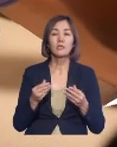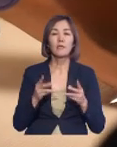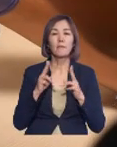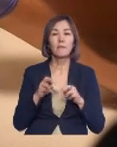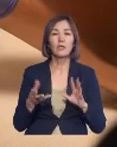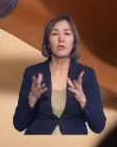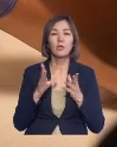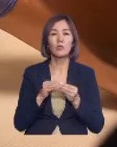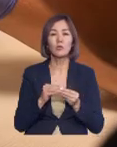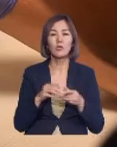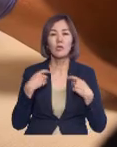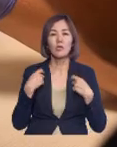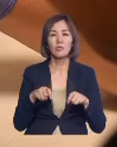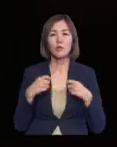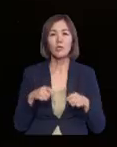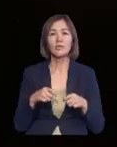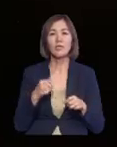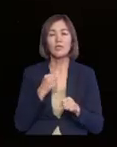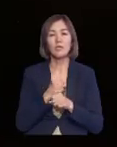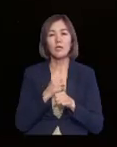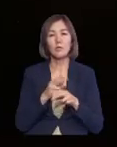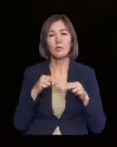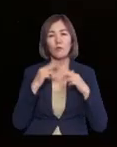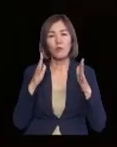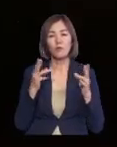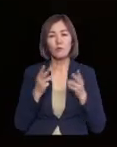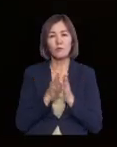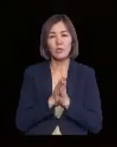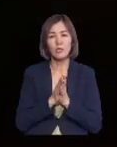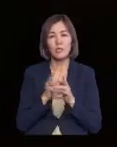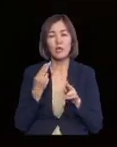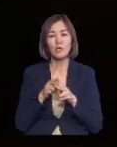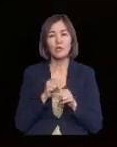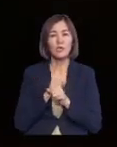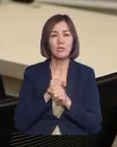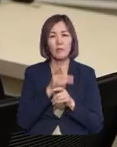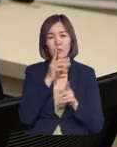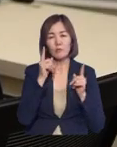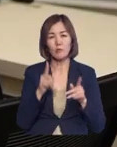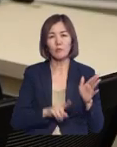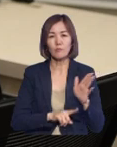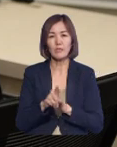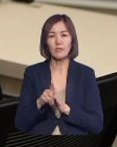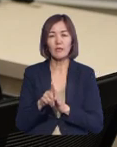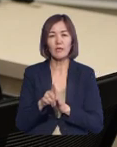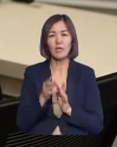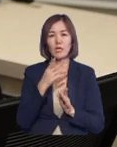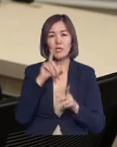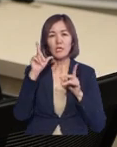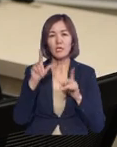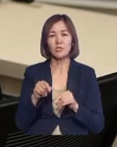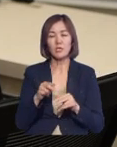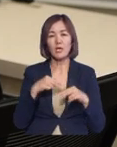Қаржылық мониторинг өкілдері сауда-саттық жасау кезінде мұқият болуға шақырады. Сондай-ақ демалыс маусымы басталды. Азаматтар шетелге